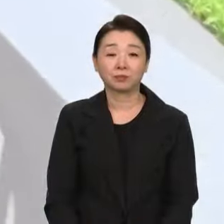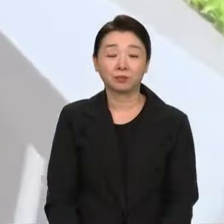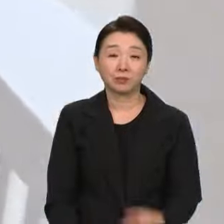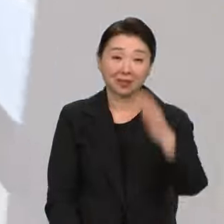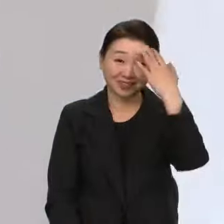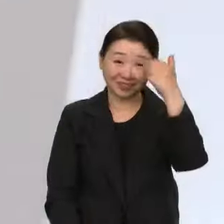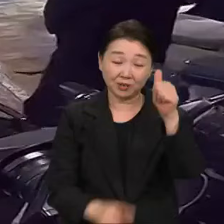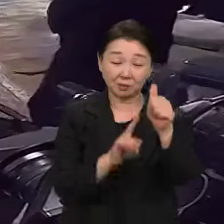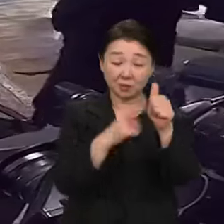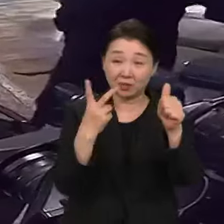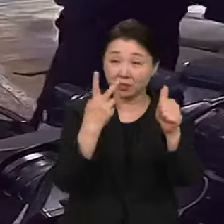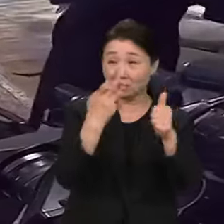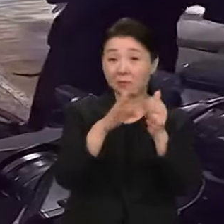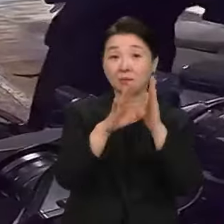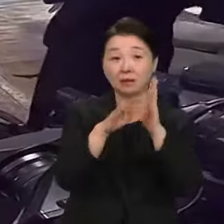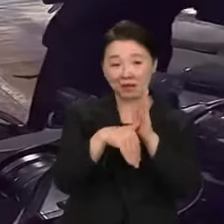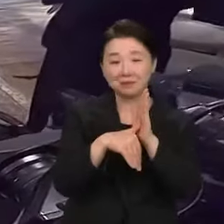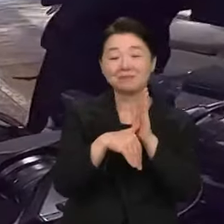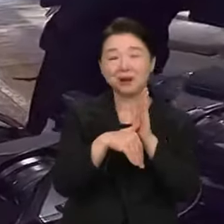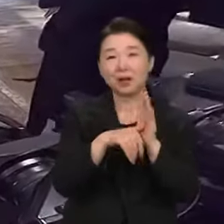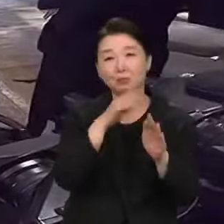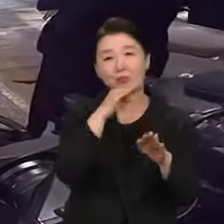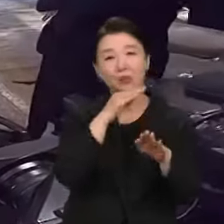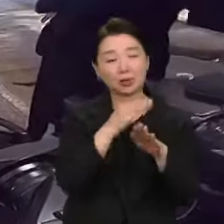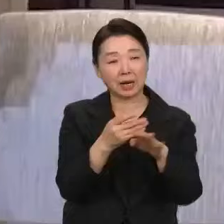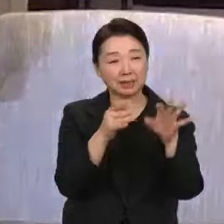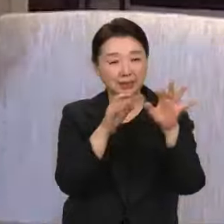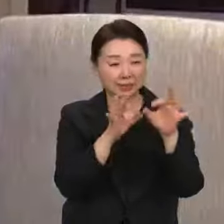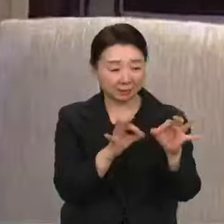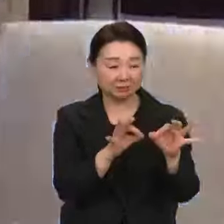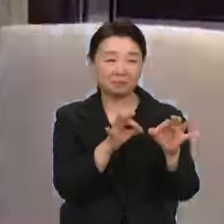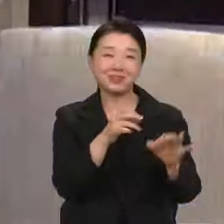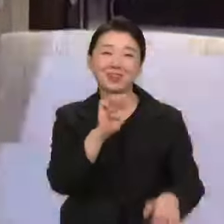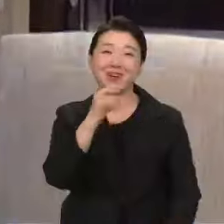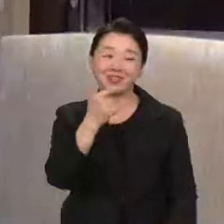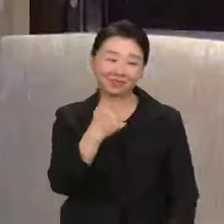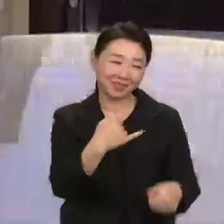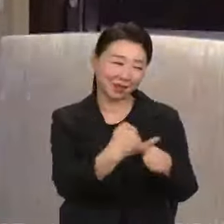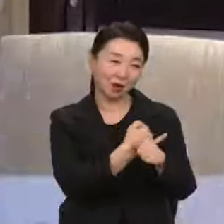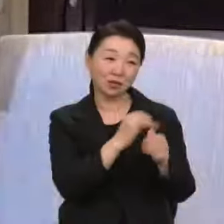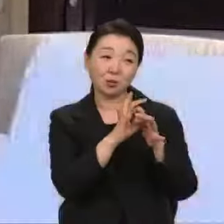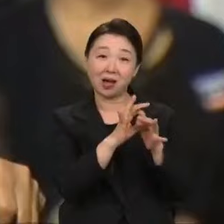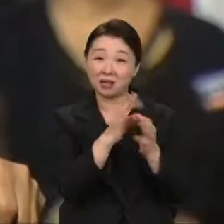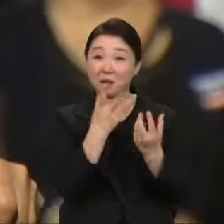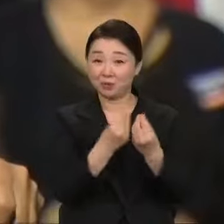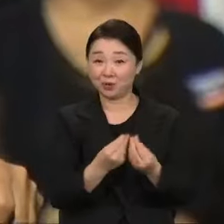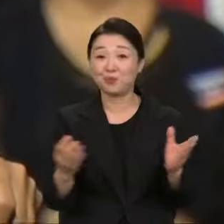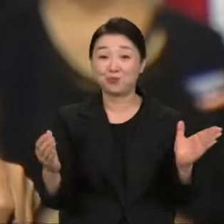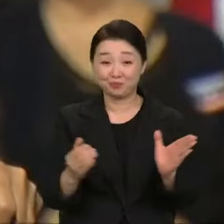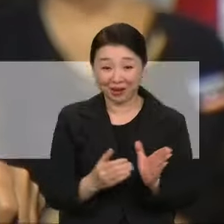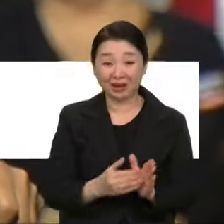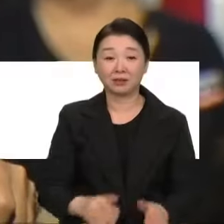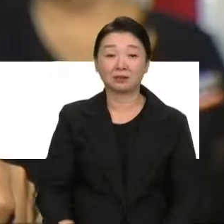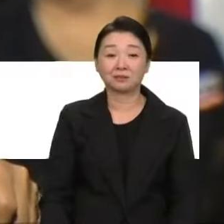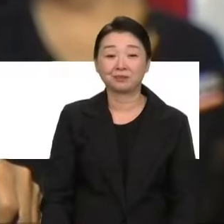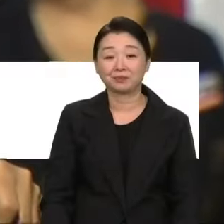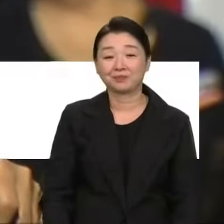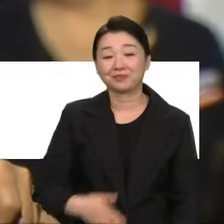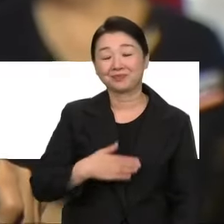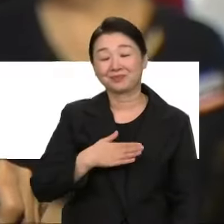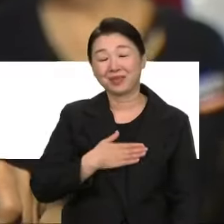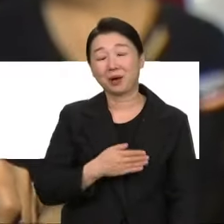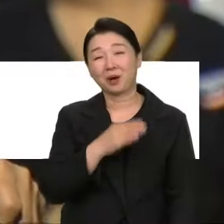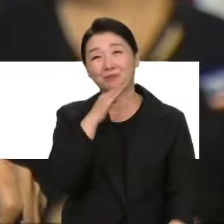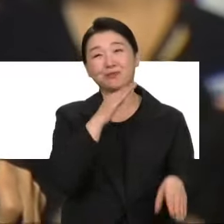트럼프는 지난 2018년 자신과 북한 김정은 국무위원장 사이를 연인 관계에 비유했습니다. I was really being tough and so